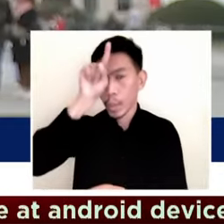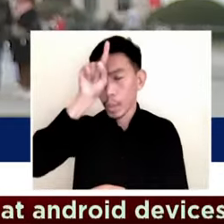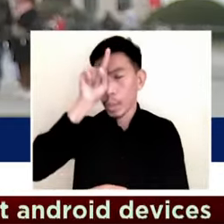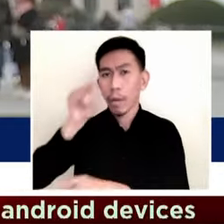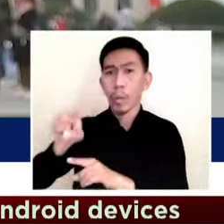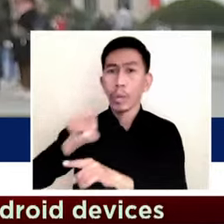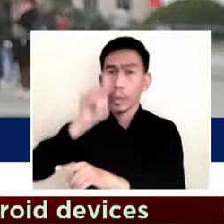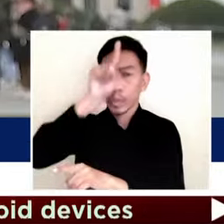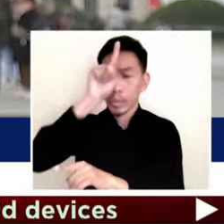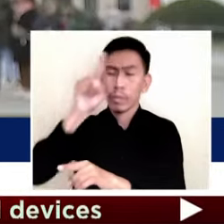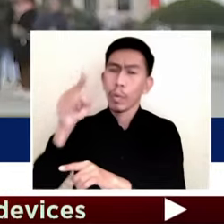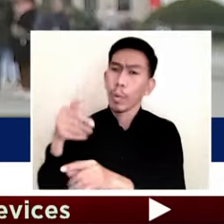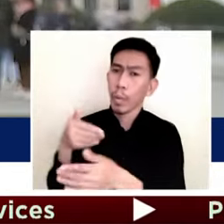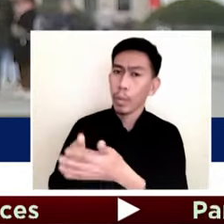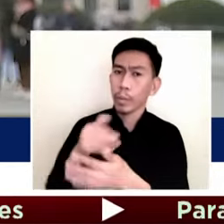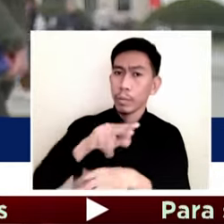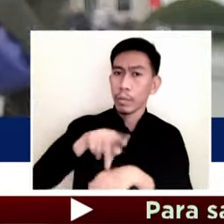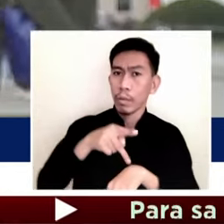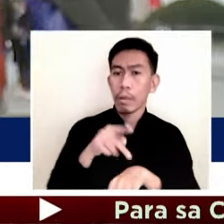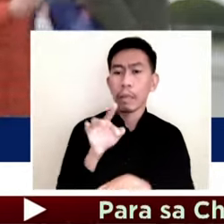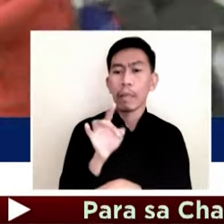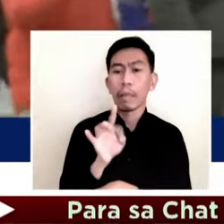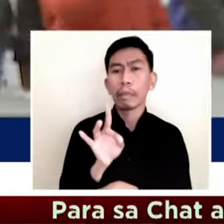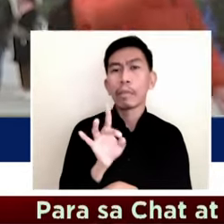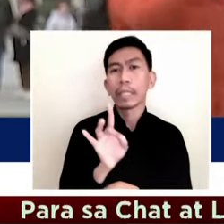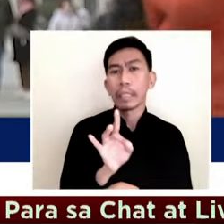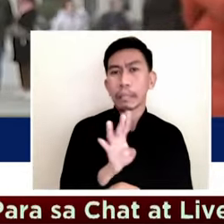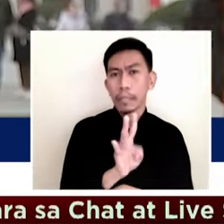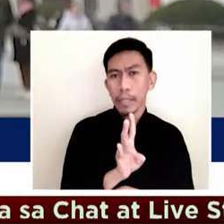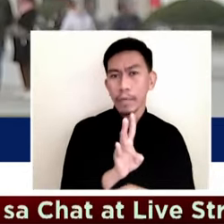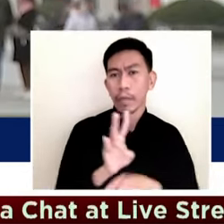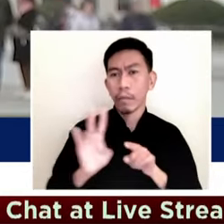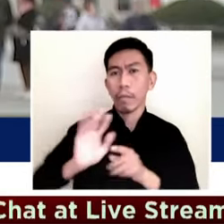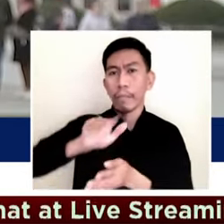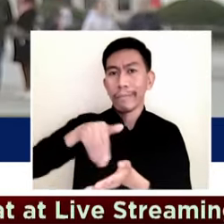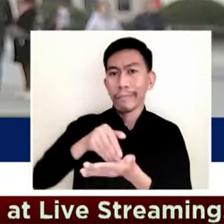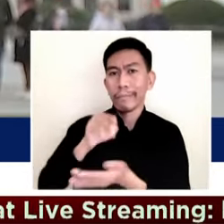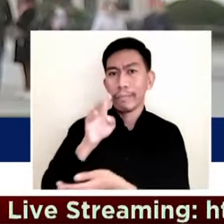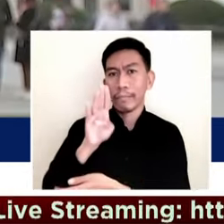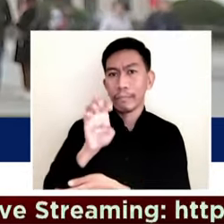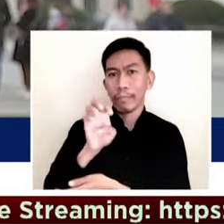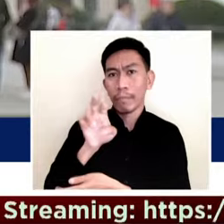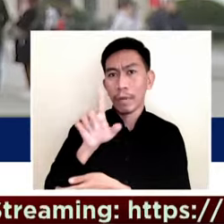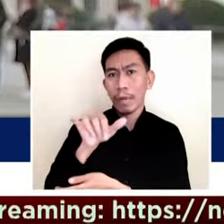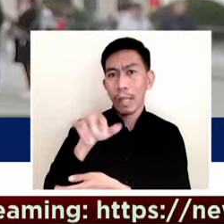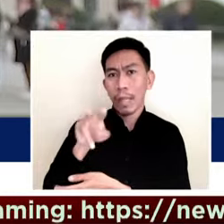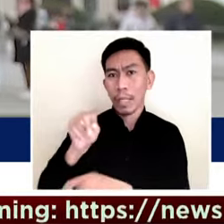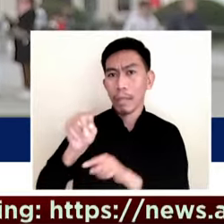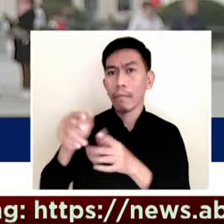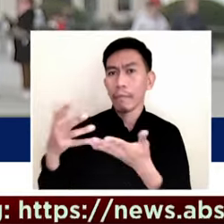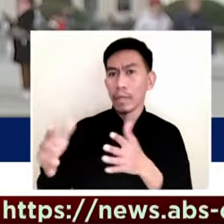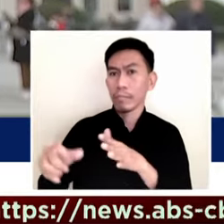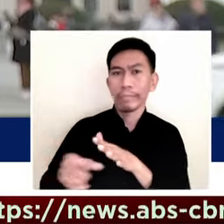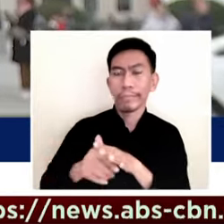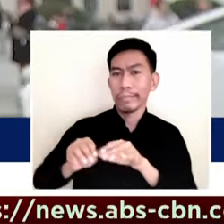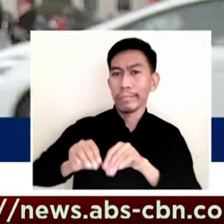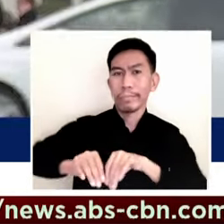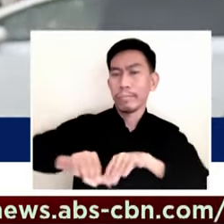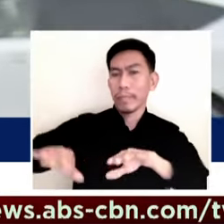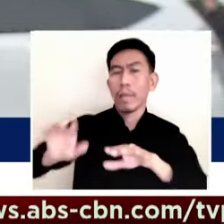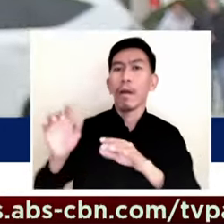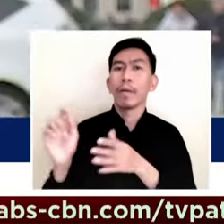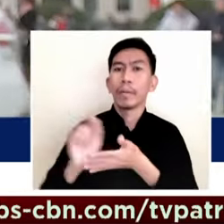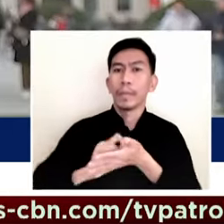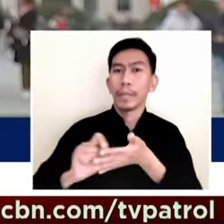taong 1887, Henry, dito lang naman sa capital city of Berlin na ilathala o na-i-publish ang isa sa kilalang literary works